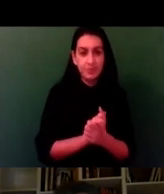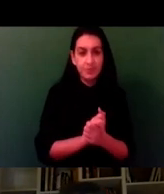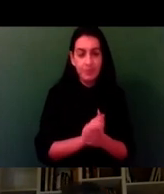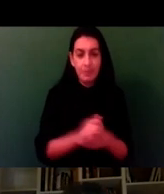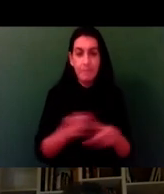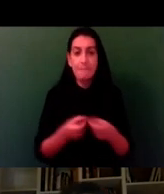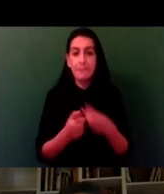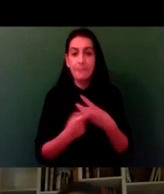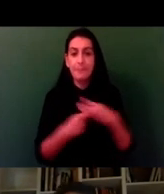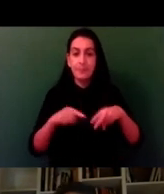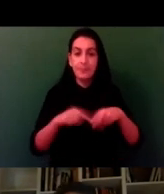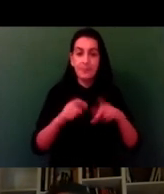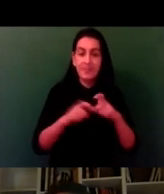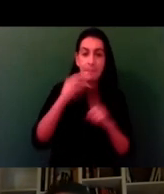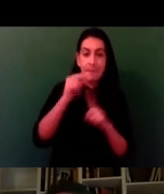konuda.